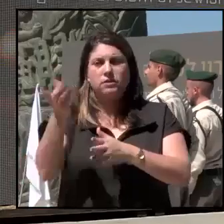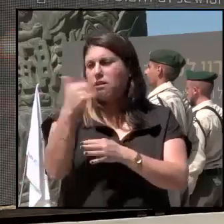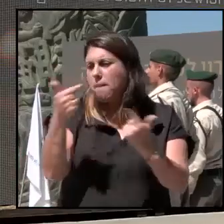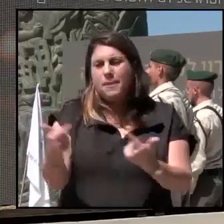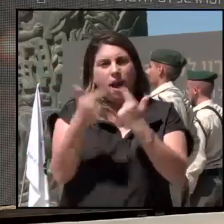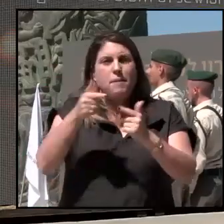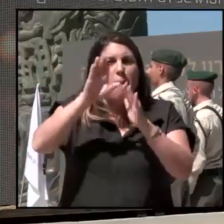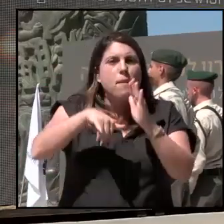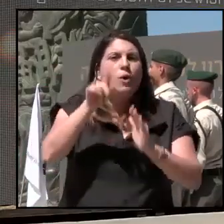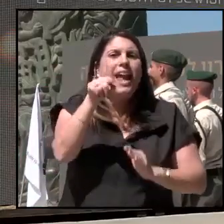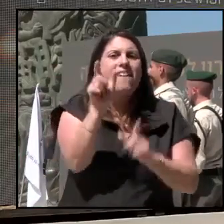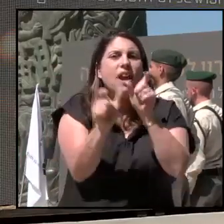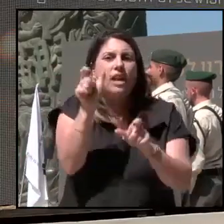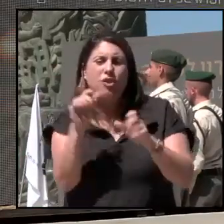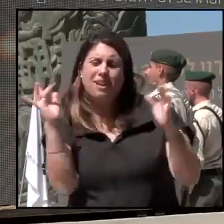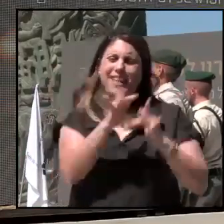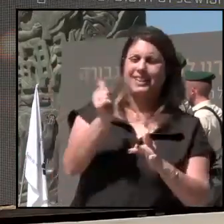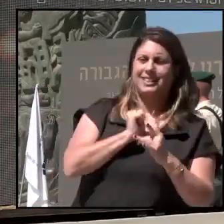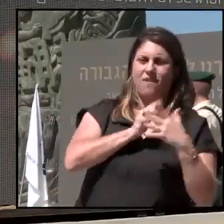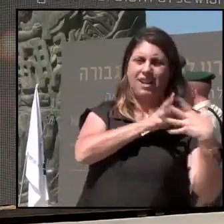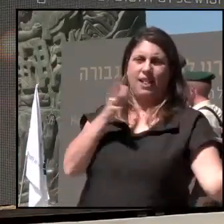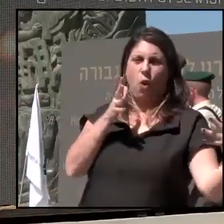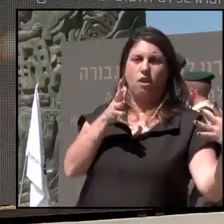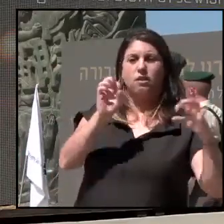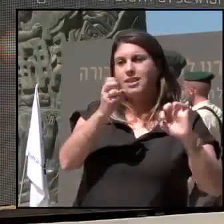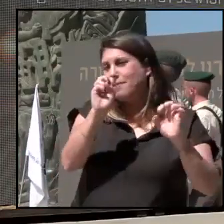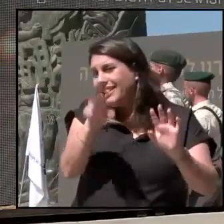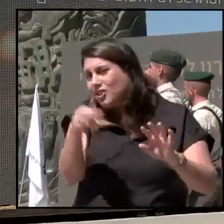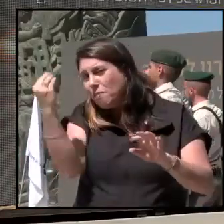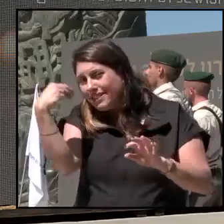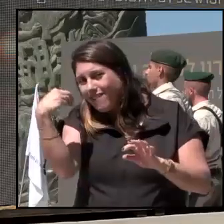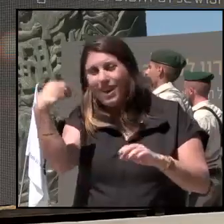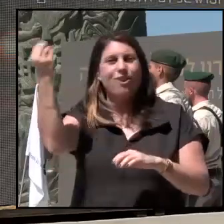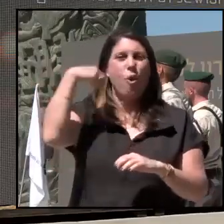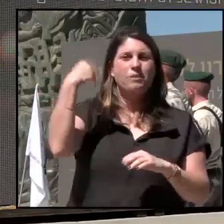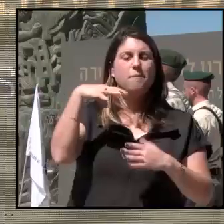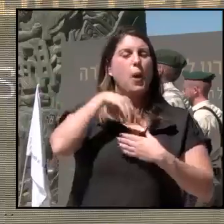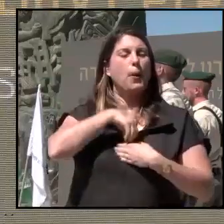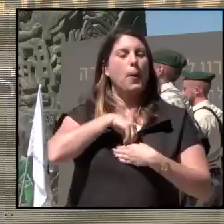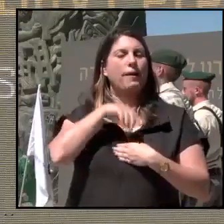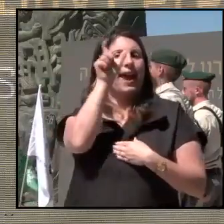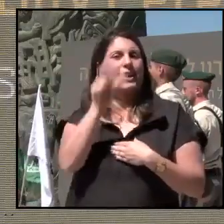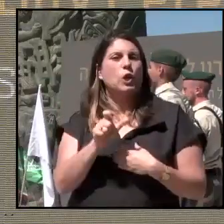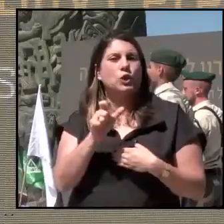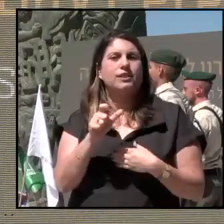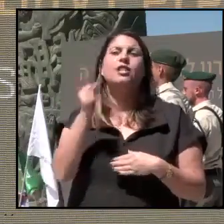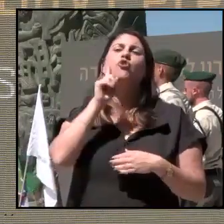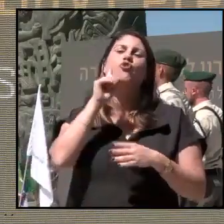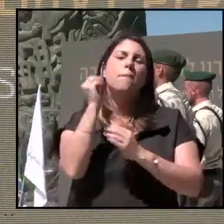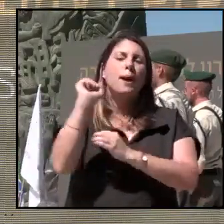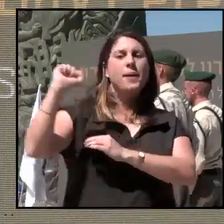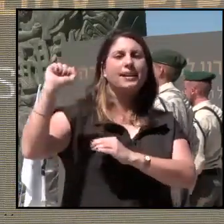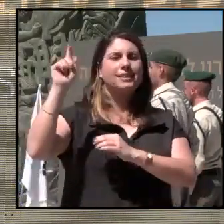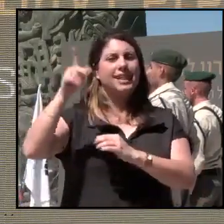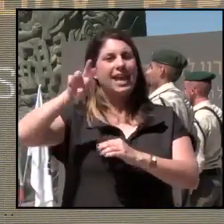פחות מ-1,000 אנשים כנגד צבא אדיר. אם ישנו בית ספר שבו לומדים את הרוח האנושית, שם המרד צריך